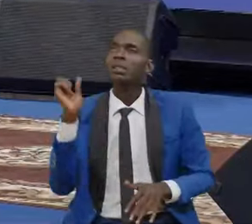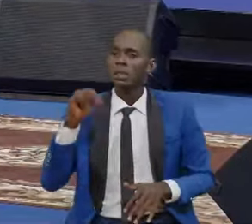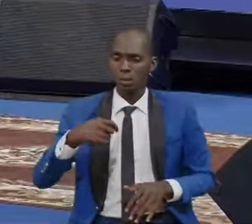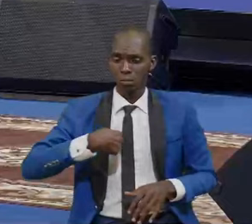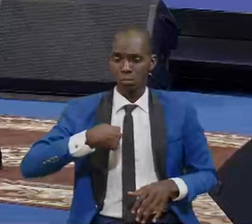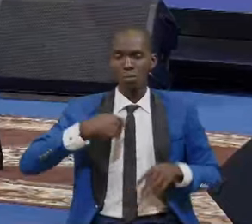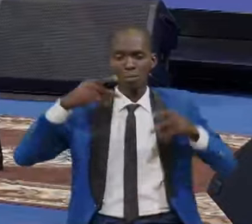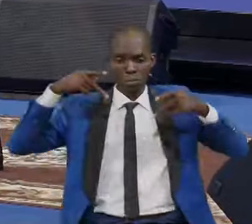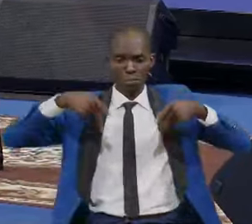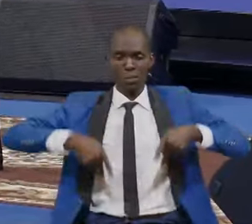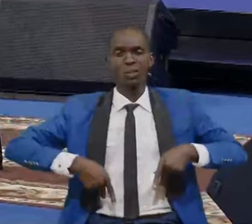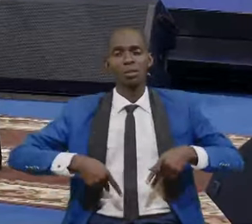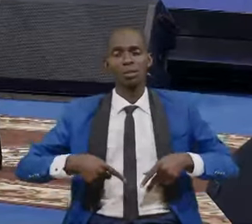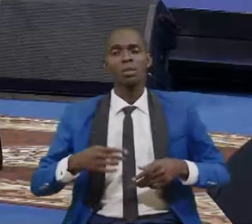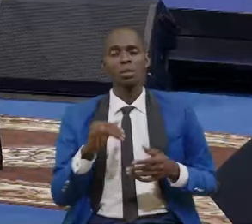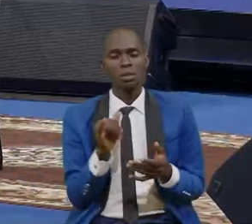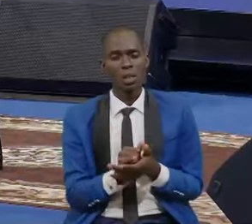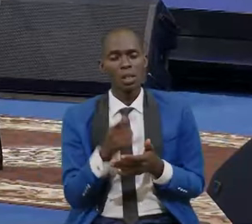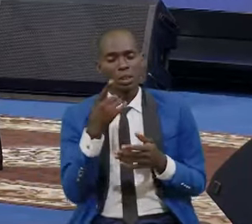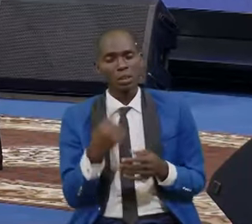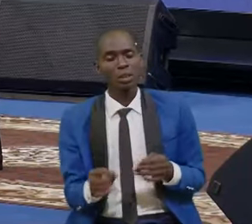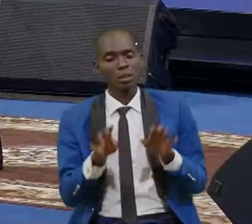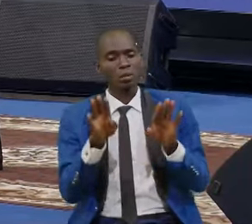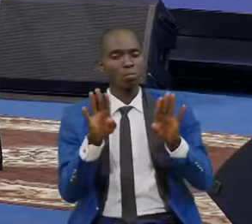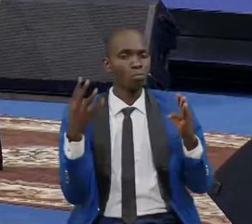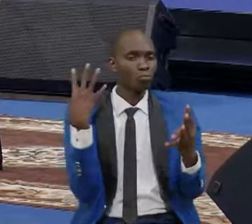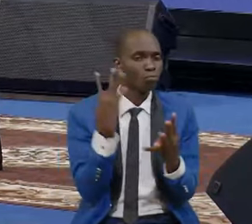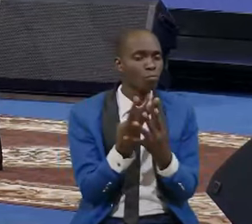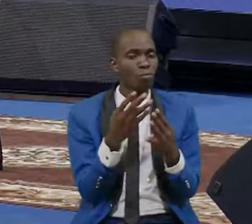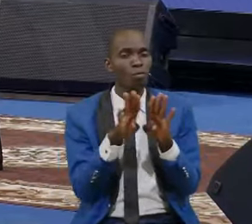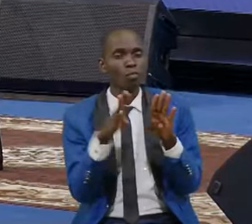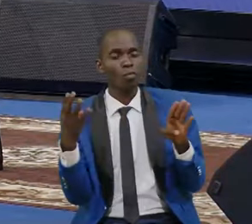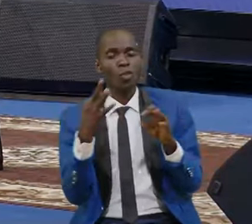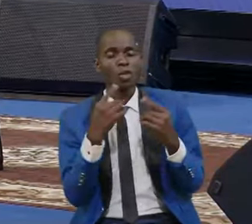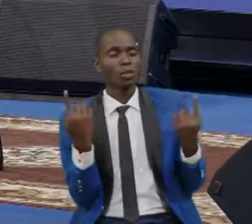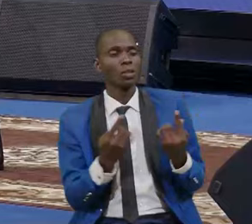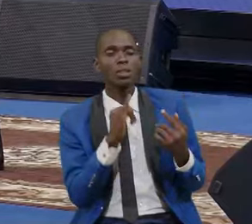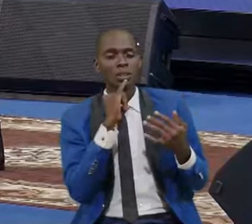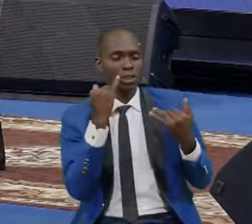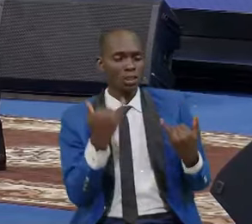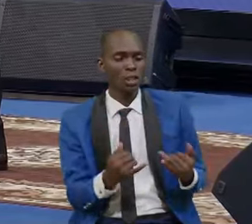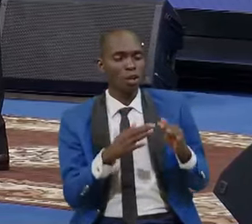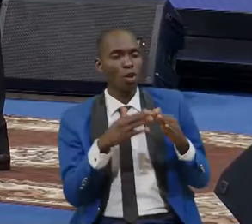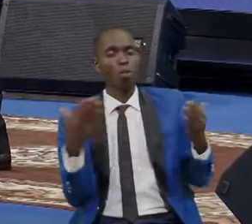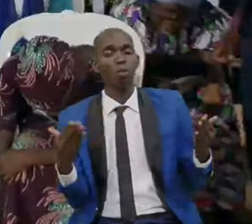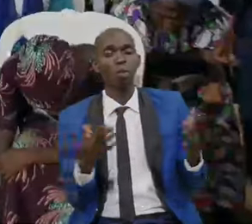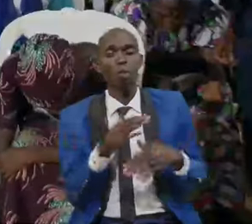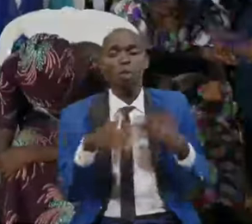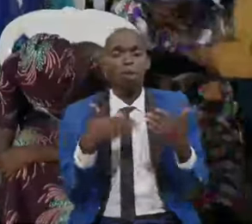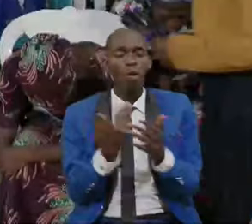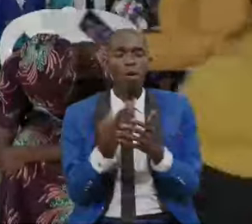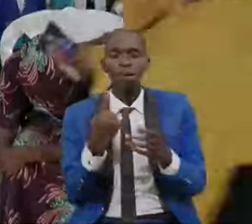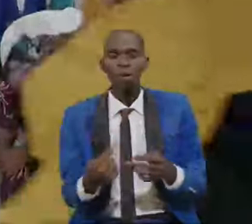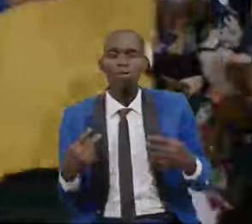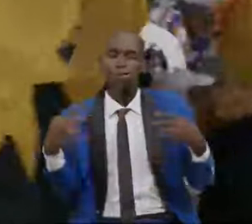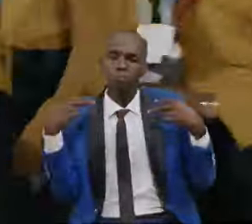femme. La porte de prison, des portes de prison, des péchés sont ouvertes. Et les jougs sont déjà